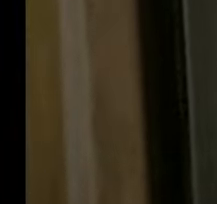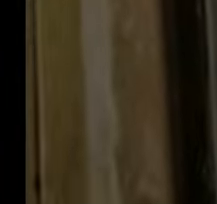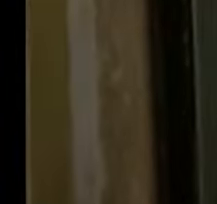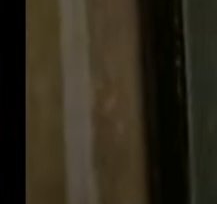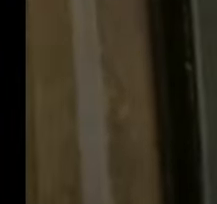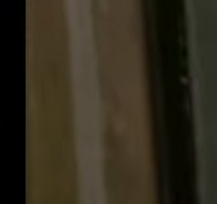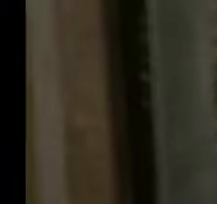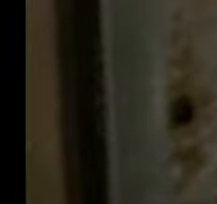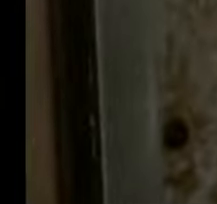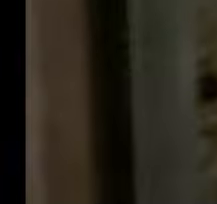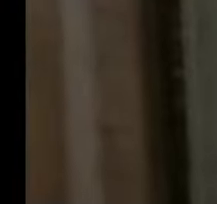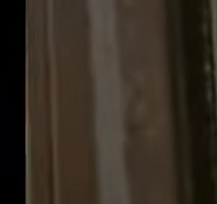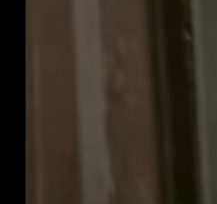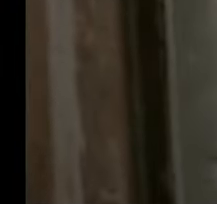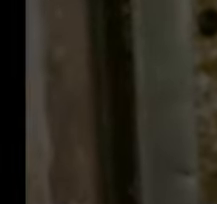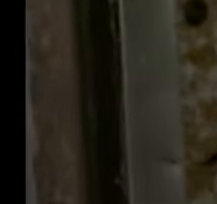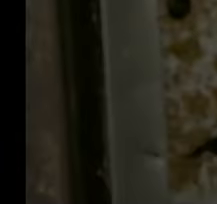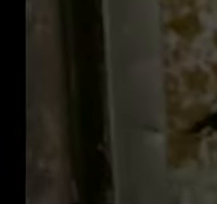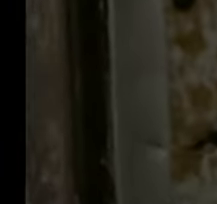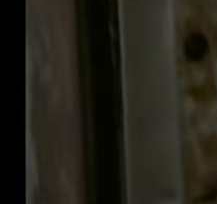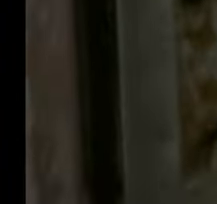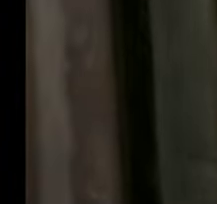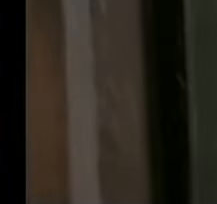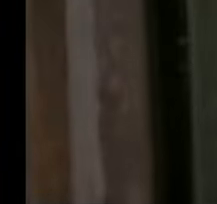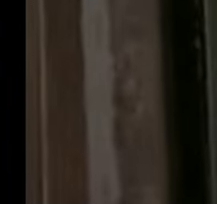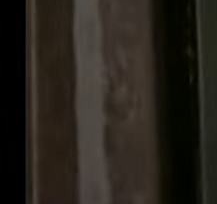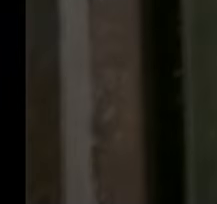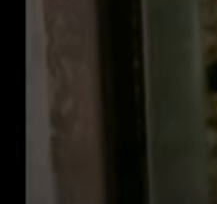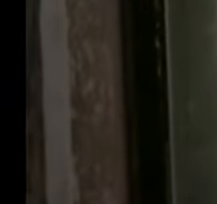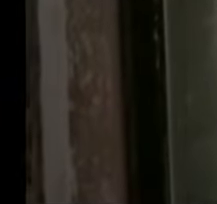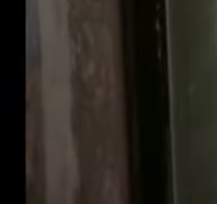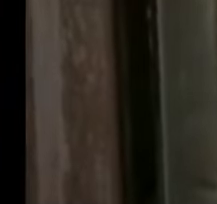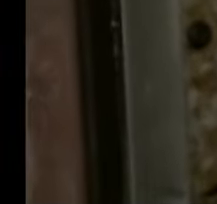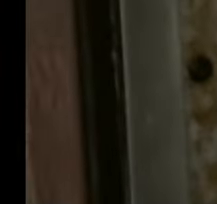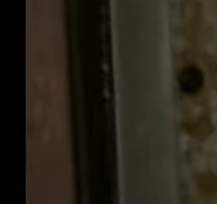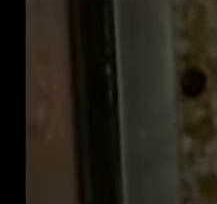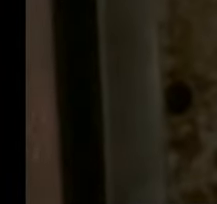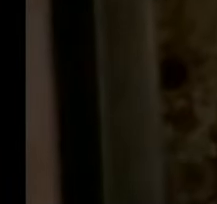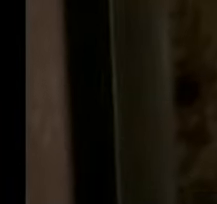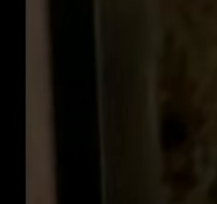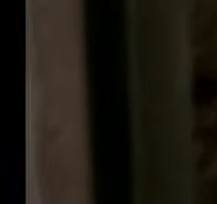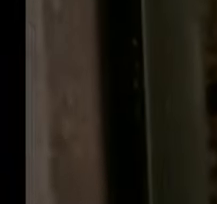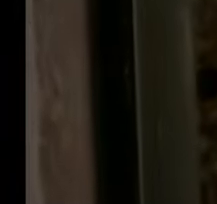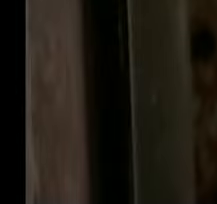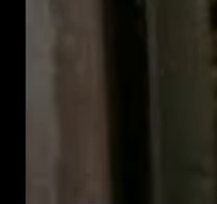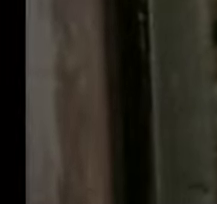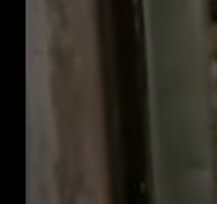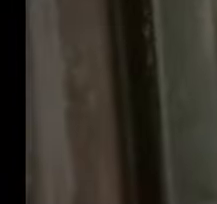जिसका परिणाम जो हो वहां तक उसको पहुंचा के ही छोड़े।